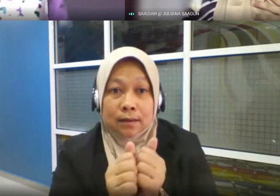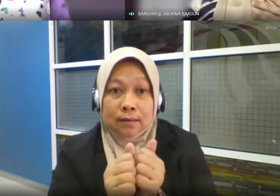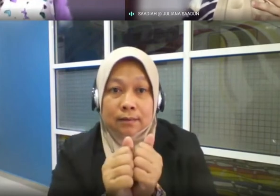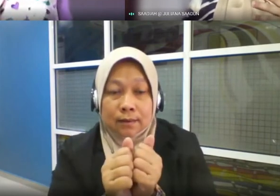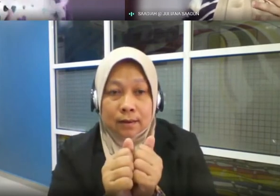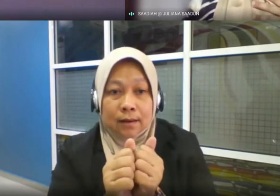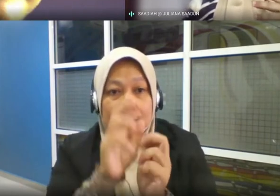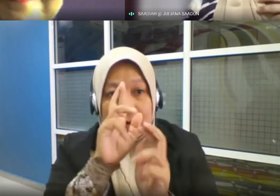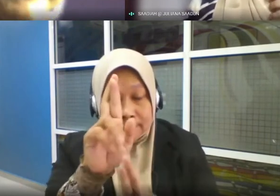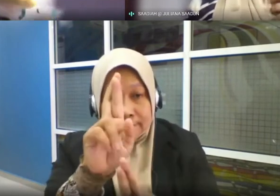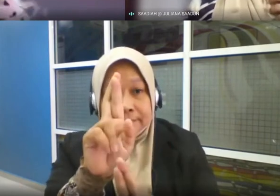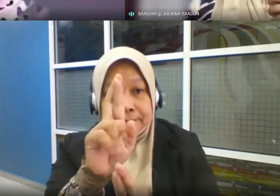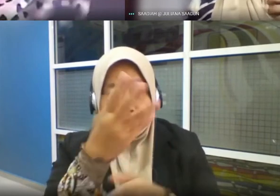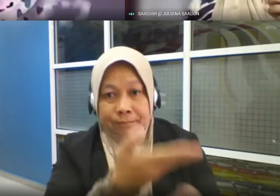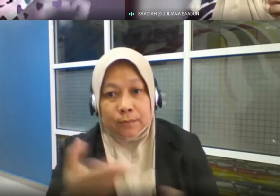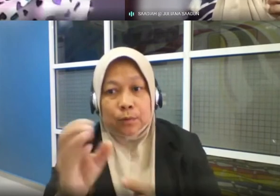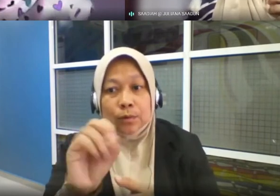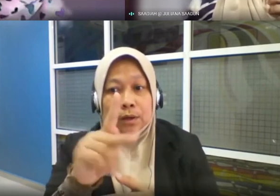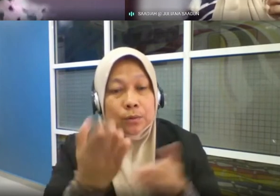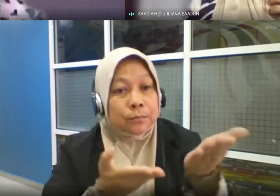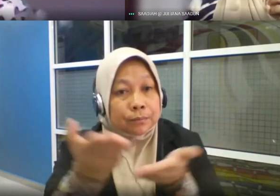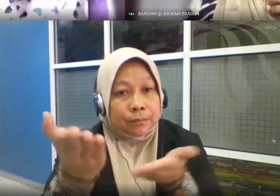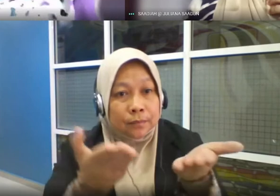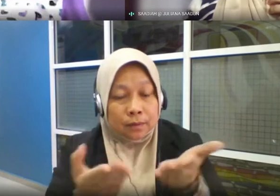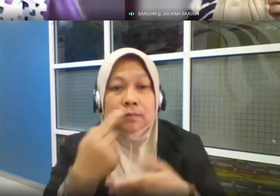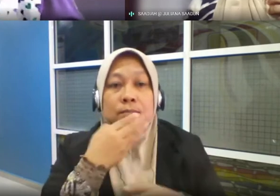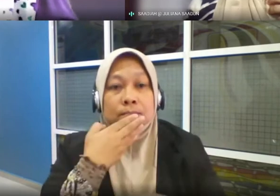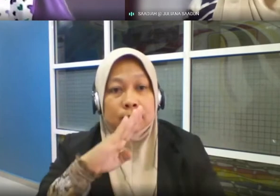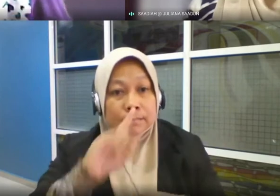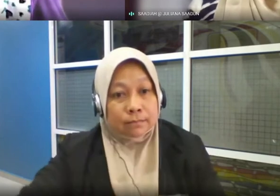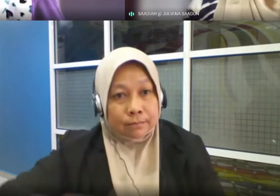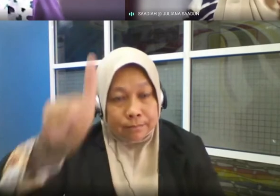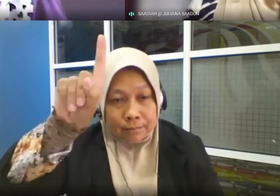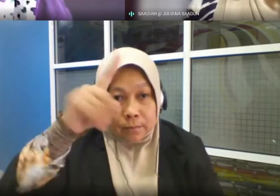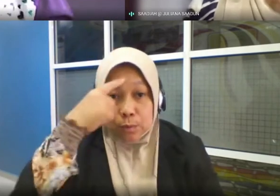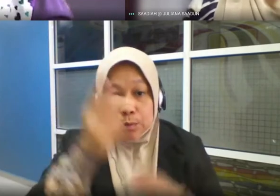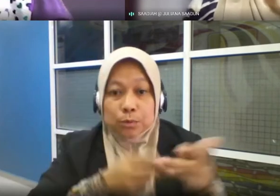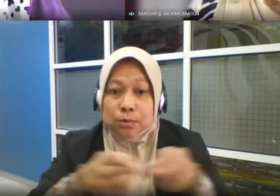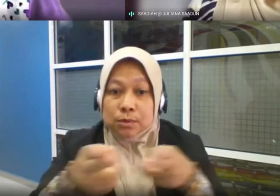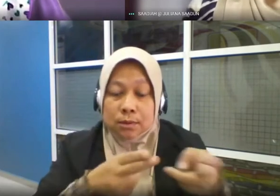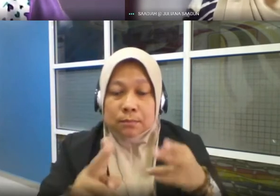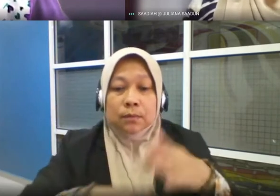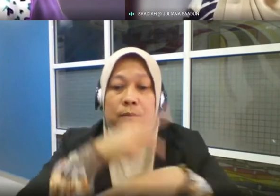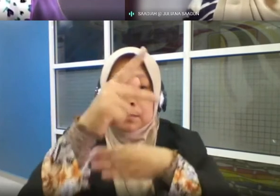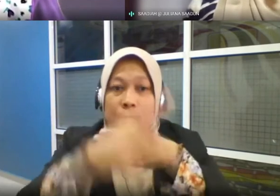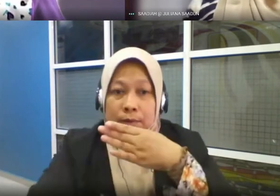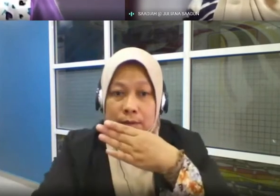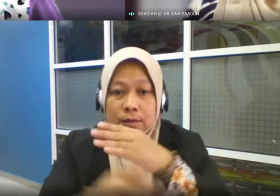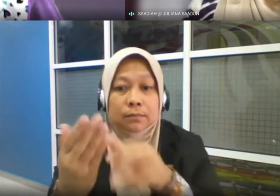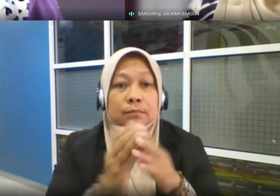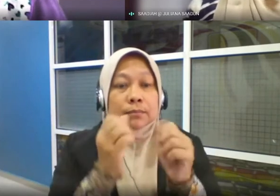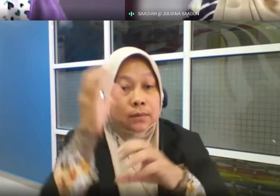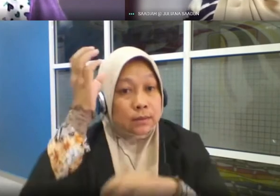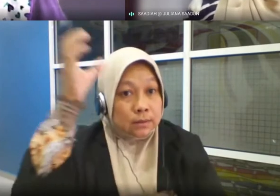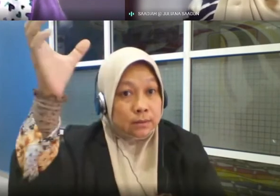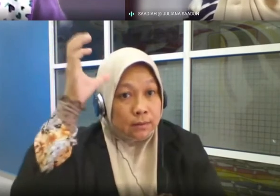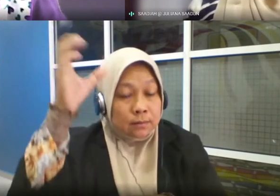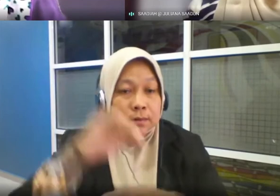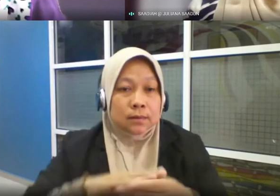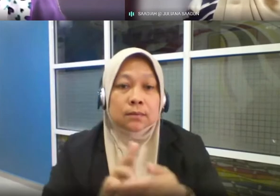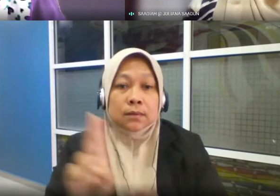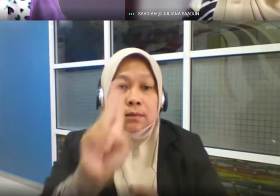saya mewakili unit perkhidmatan OKU UiTM ingin panjatkan kesyukuran sekali lagi kerana usaha menjadikan program berkonsepkan inklusif